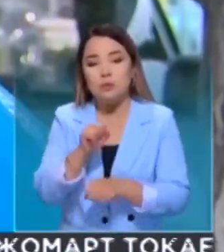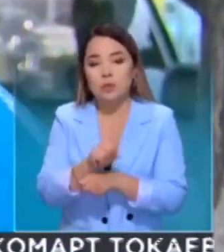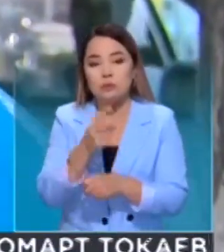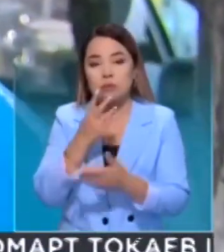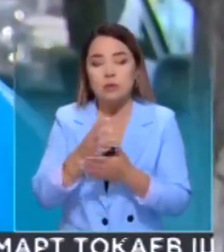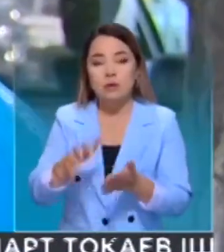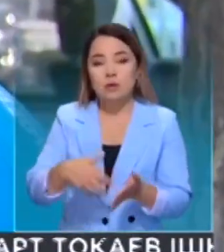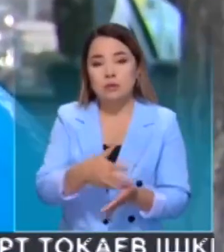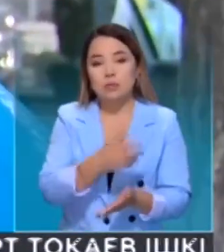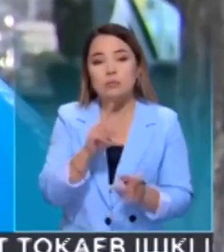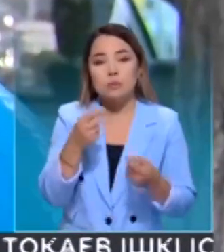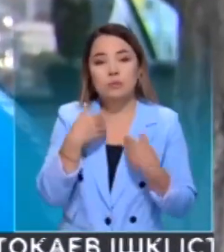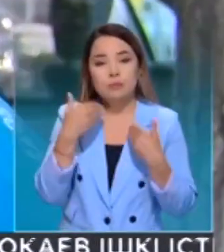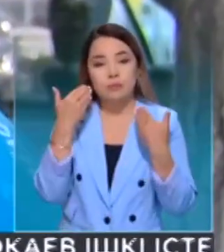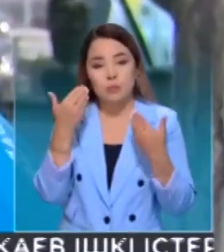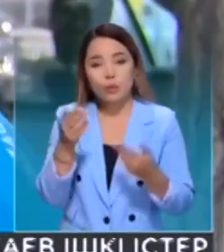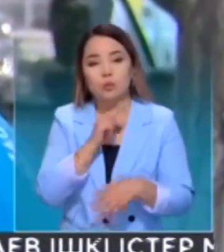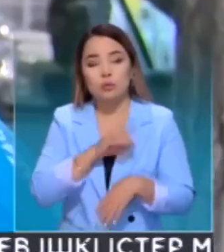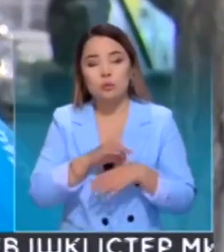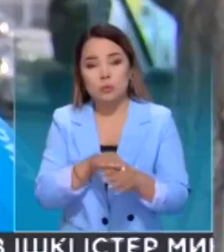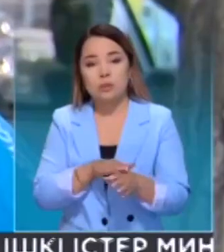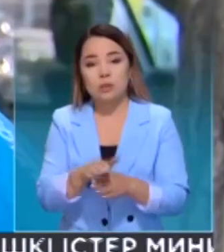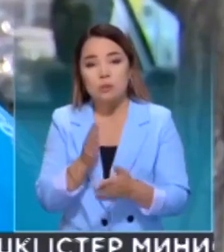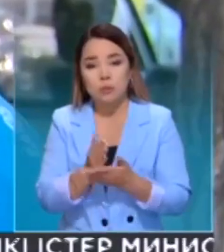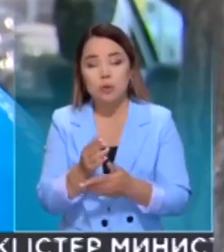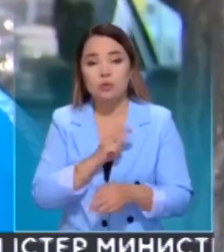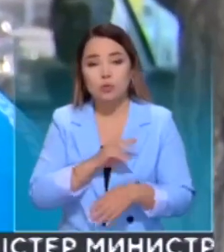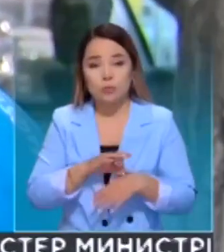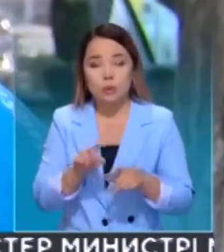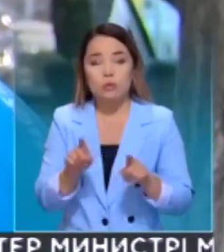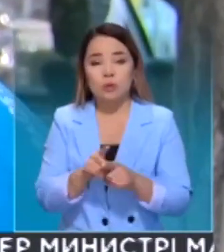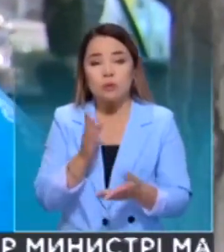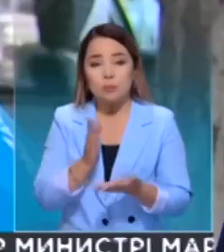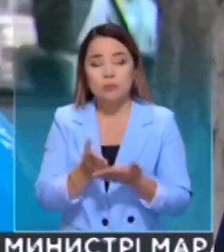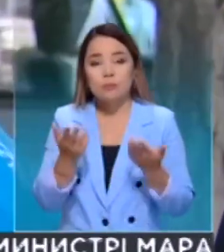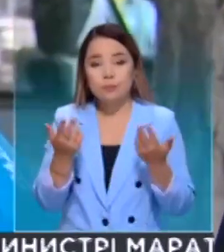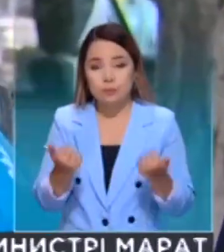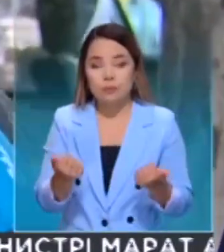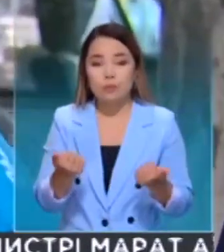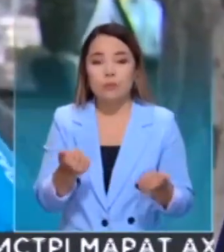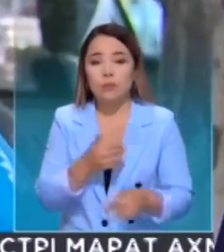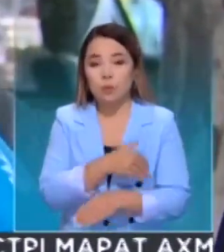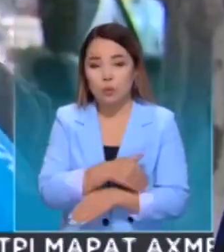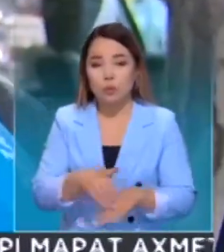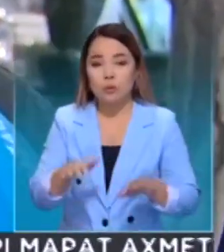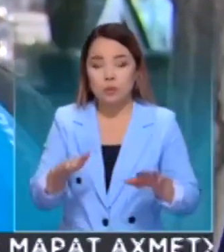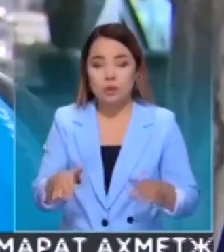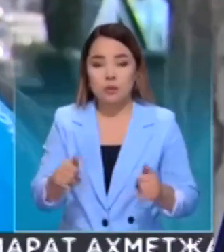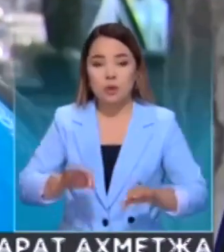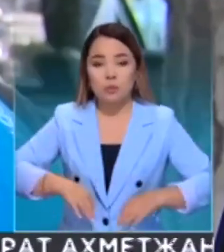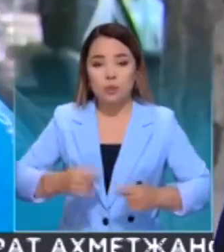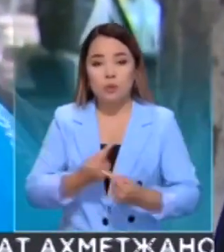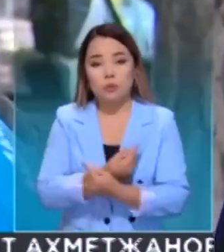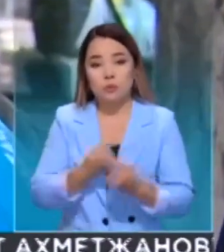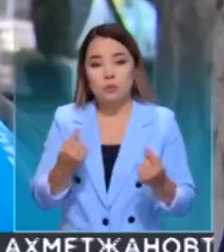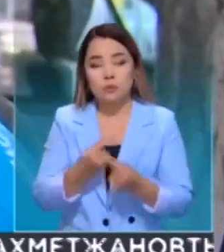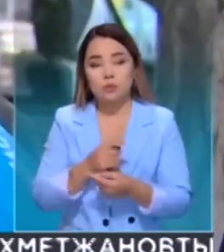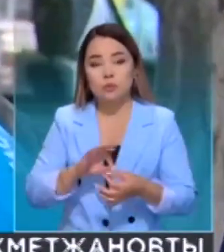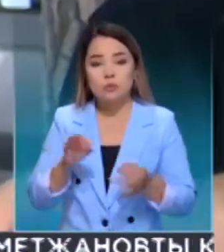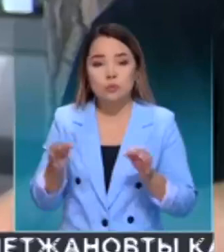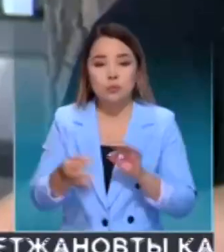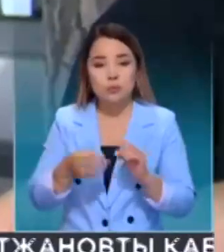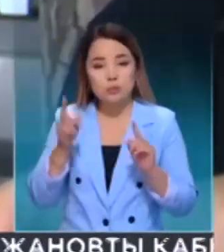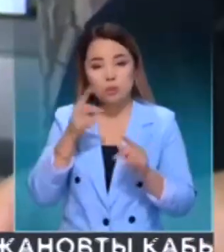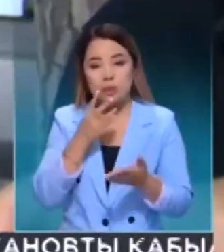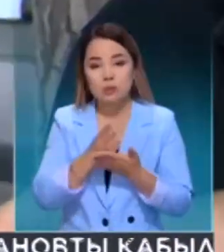Айнала қазып тұрса да білмедім, істеп жатыр. Жұмыс жүріп жатқан сияқты. Көшеде машинамен жүрудің өзі қиын болып кетті кей